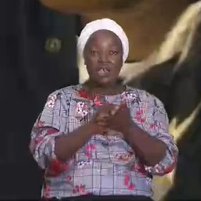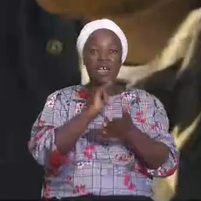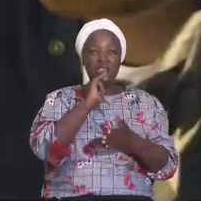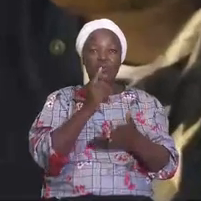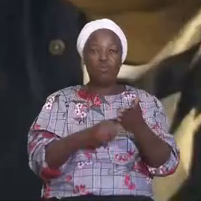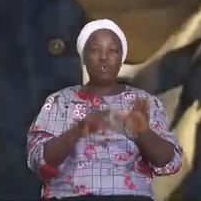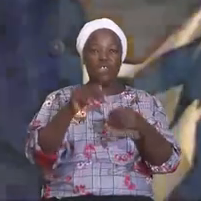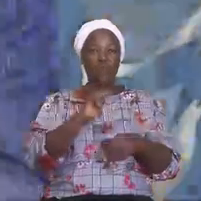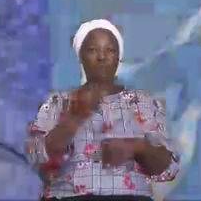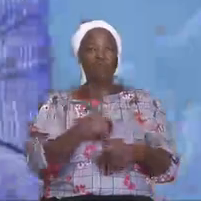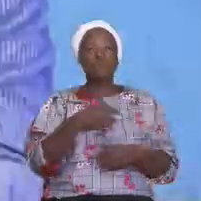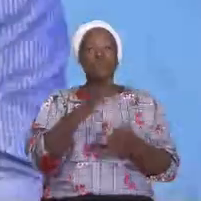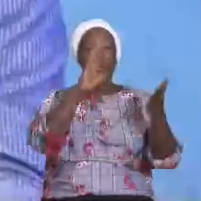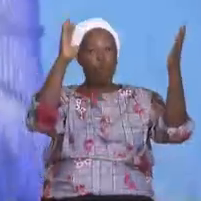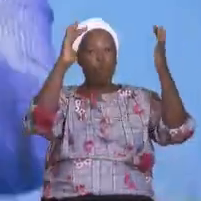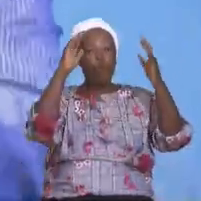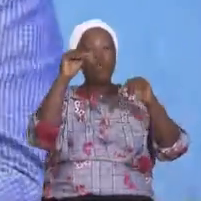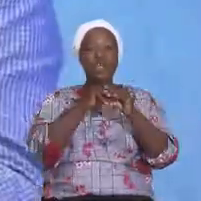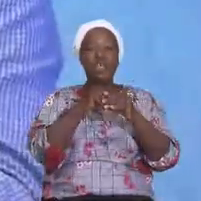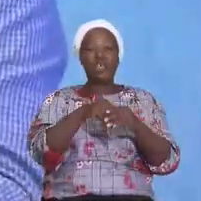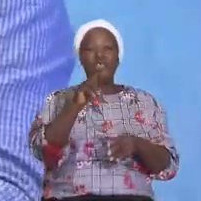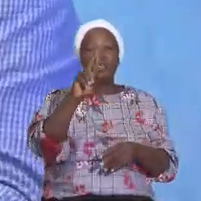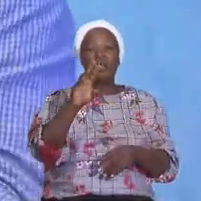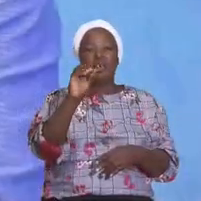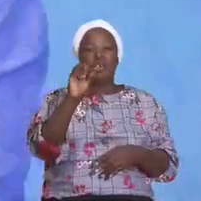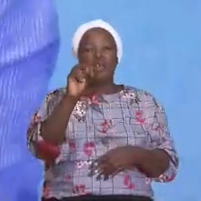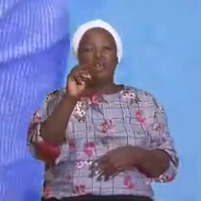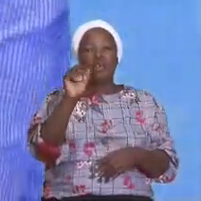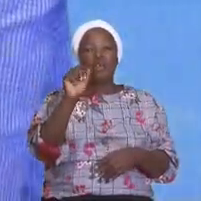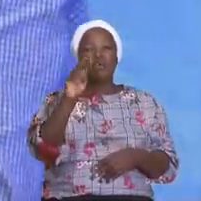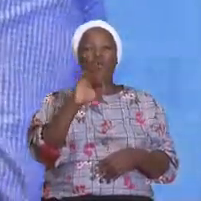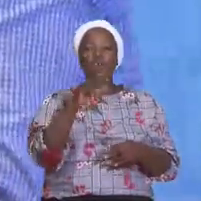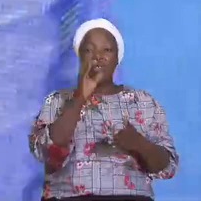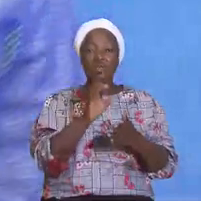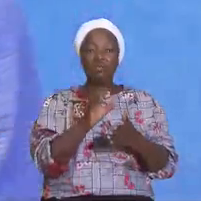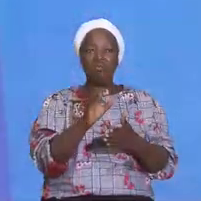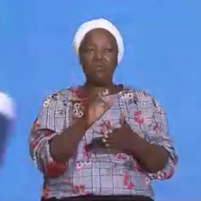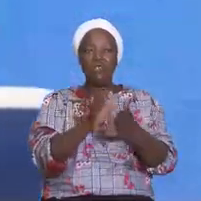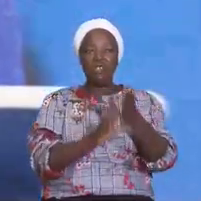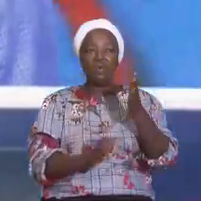de Jésus. Dieu avec nous. C'est ce qui nous donne l'espoir.